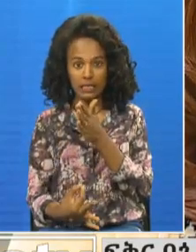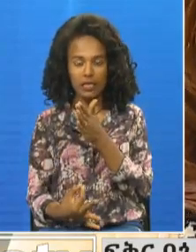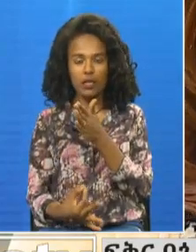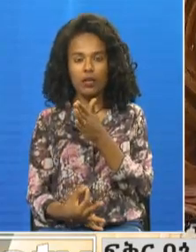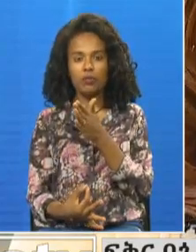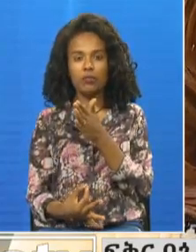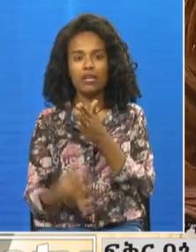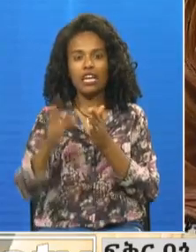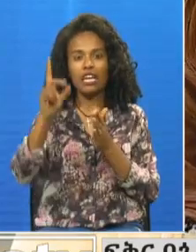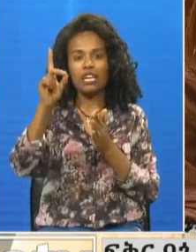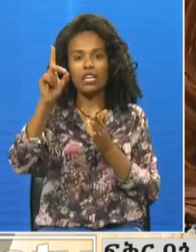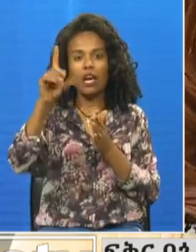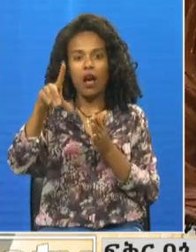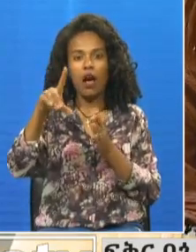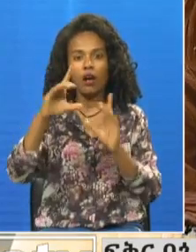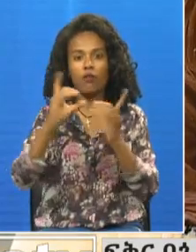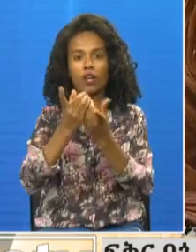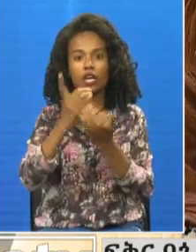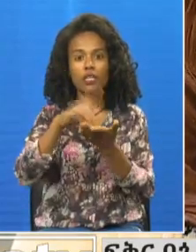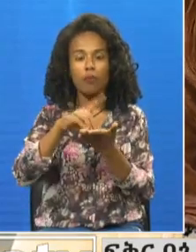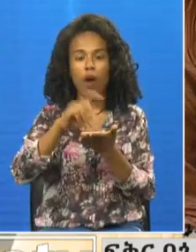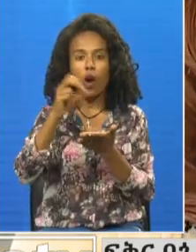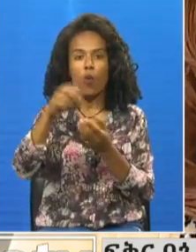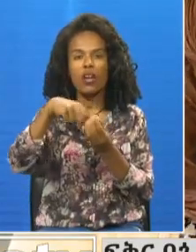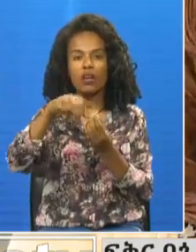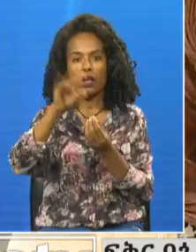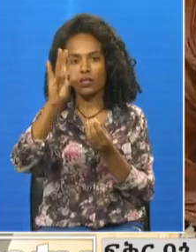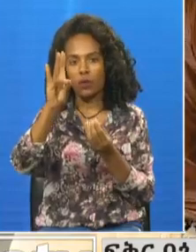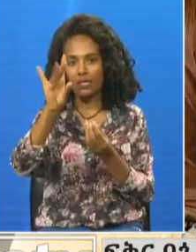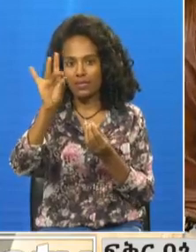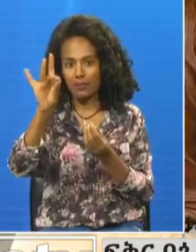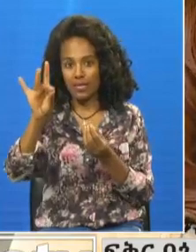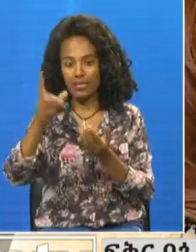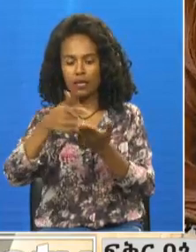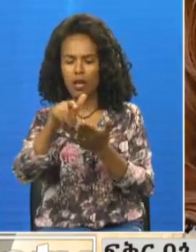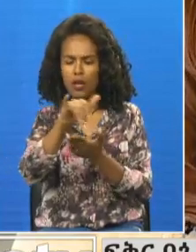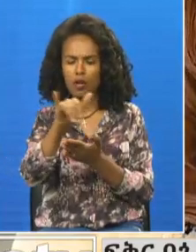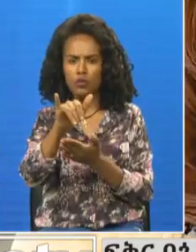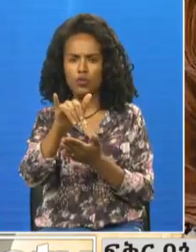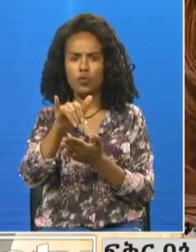አይጠፋም። ስለዚህ ደግሞ በጣም የሚቸግራቸው ይኖራሉ። ስለዚህ